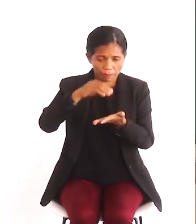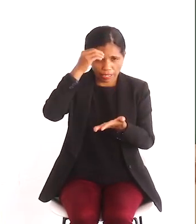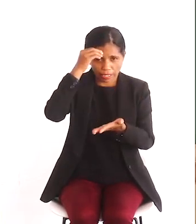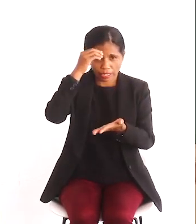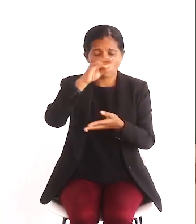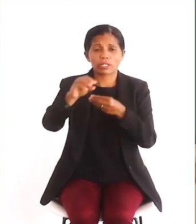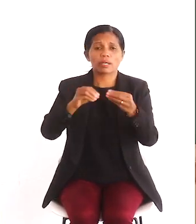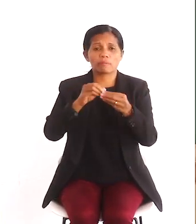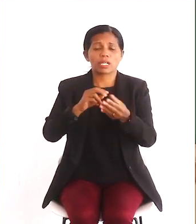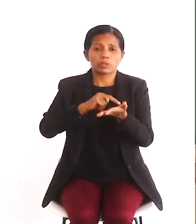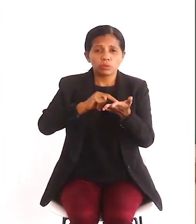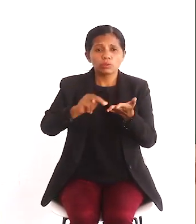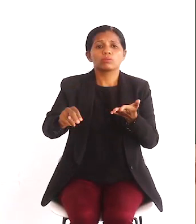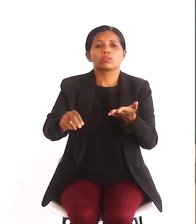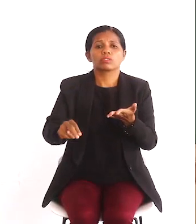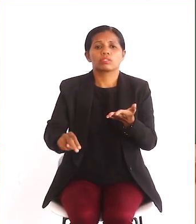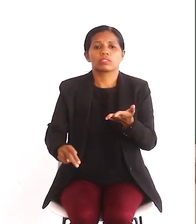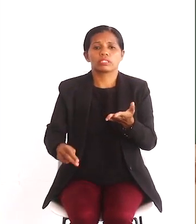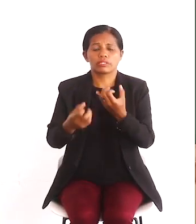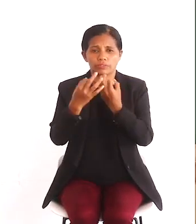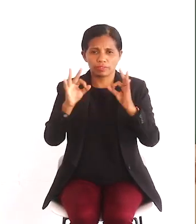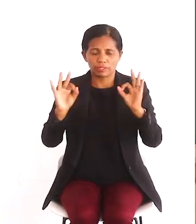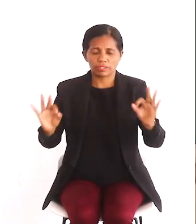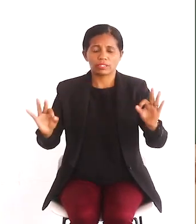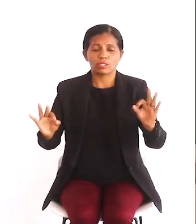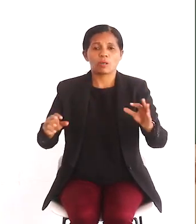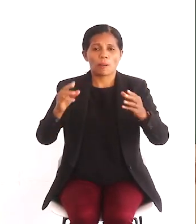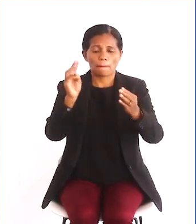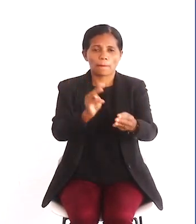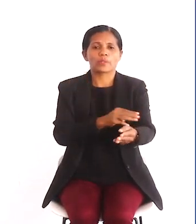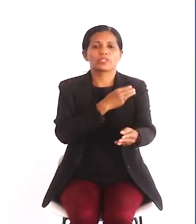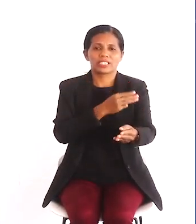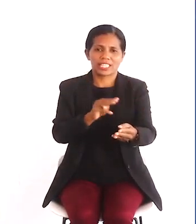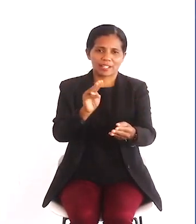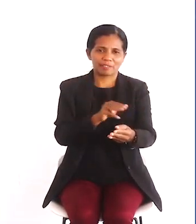negativo sira. Se remata, ho música, arte, cultura nian.